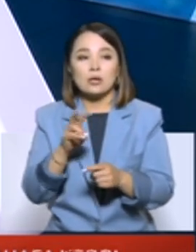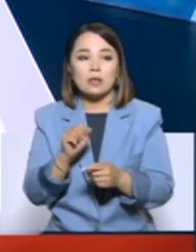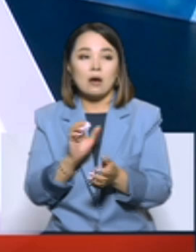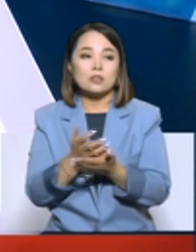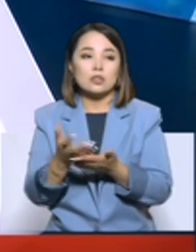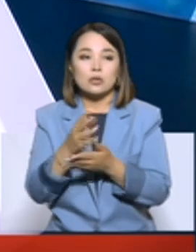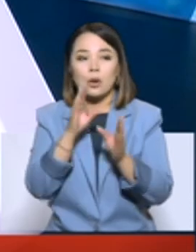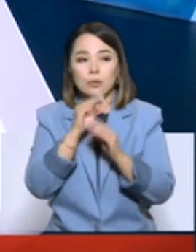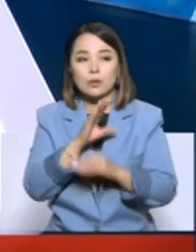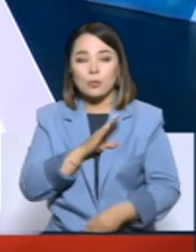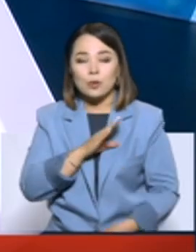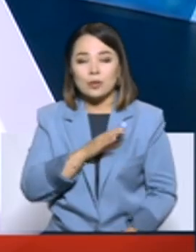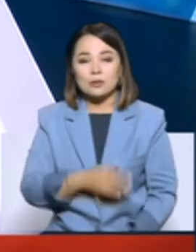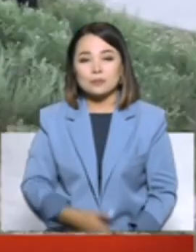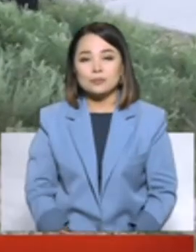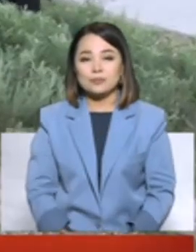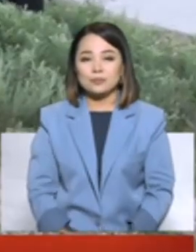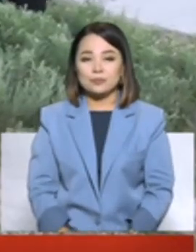алды.